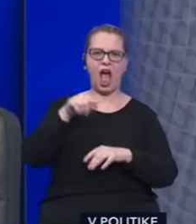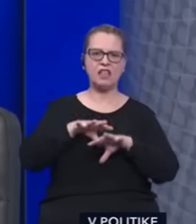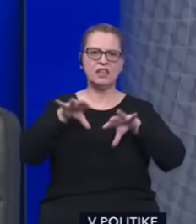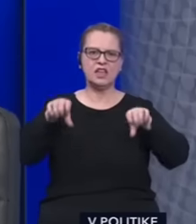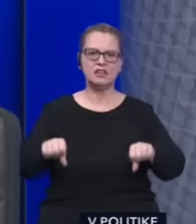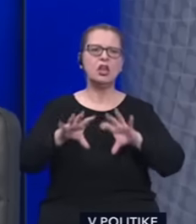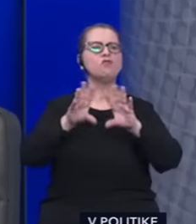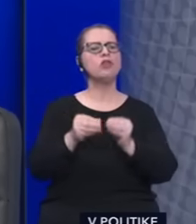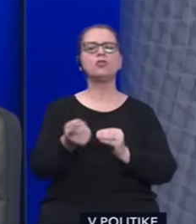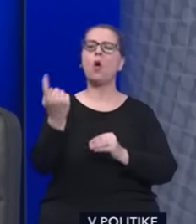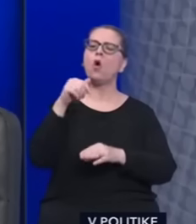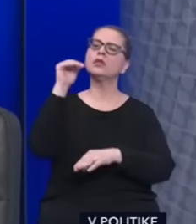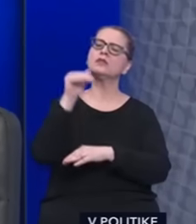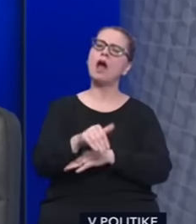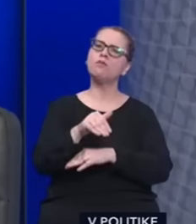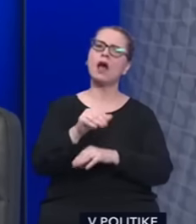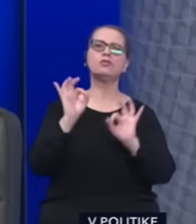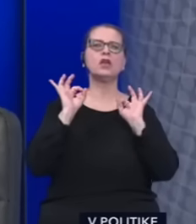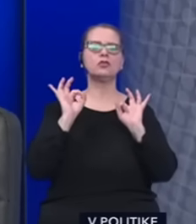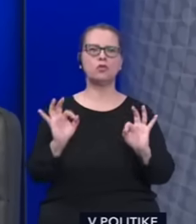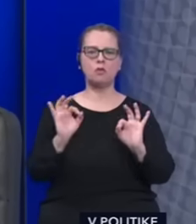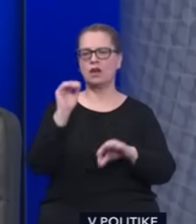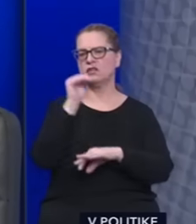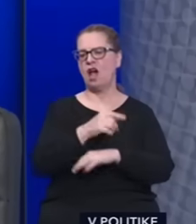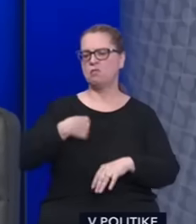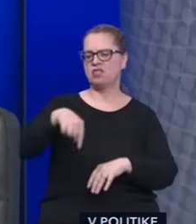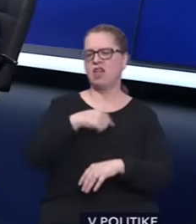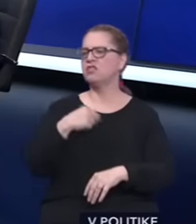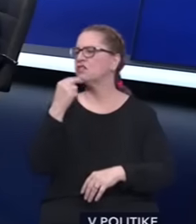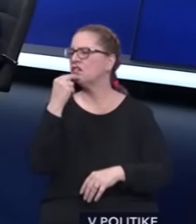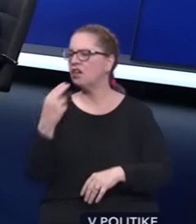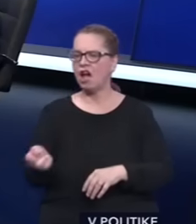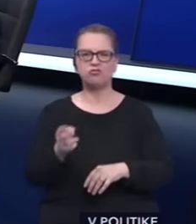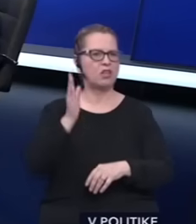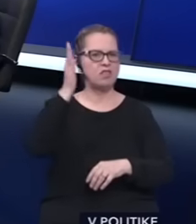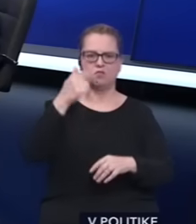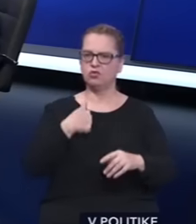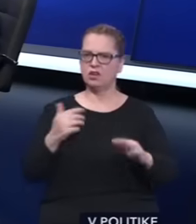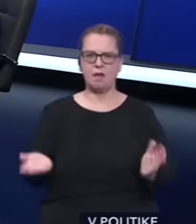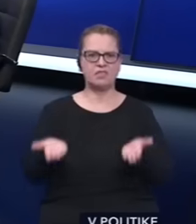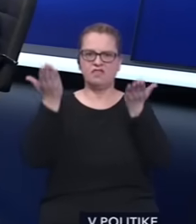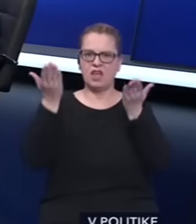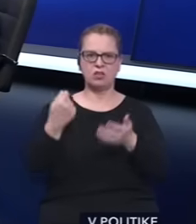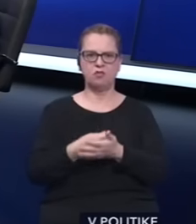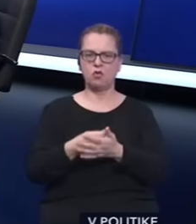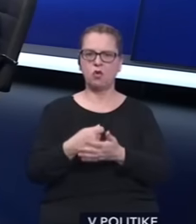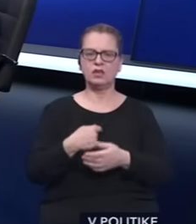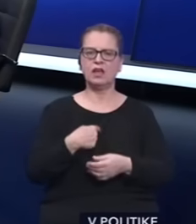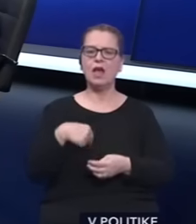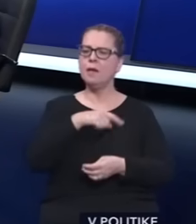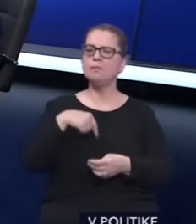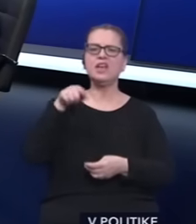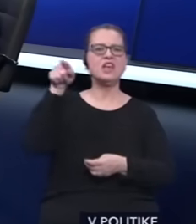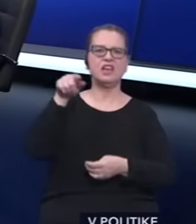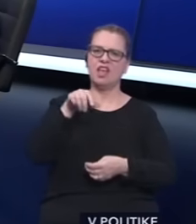zo západu je dobré. Pán Gröhling, západ na nás kašle, určite nám nebudú dvíhať dôchodky a my ich nezaujímame. A ja som vždy hovoril,